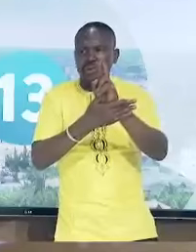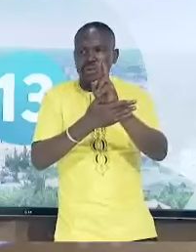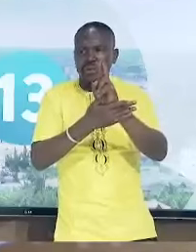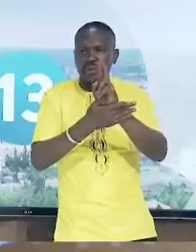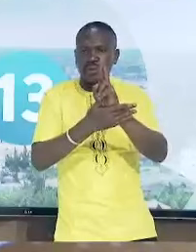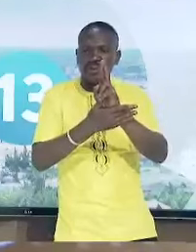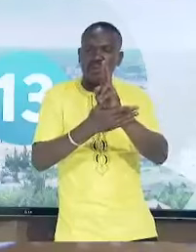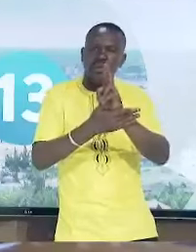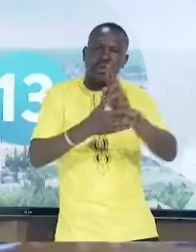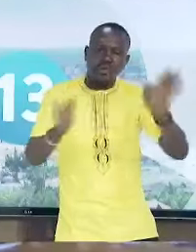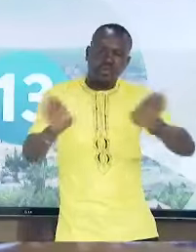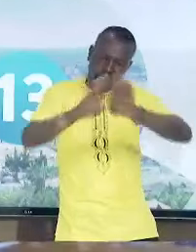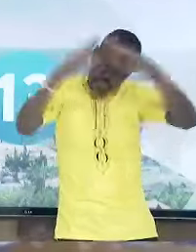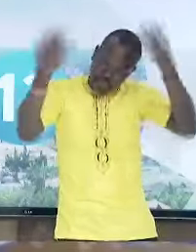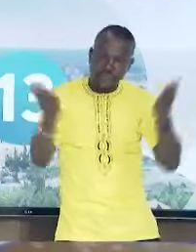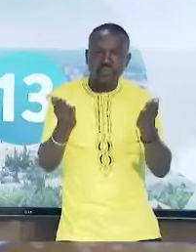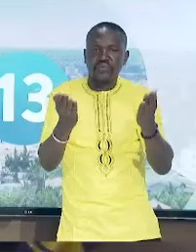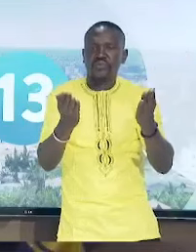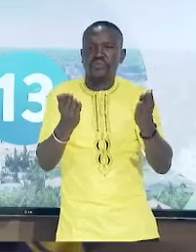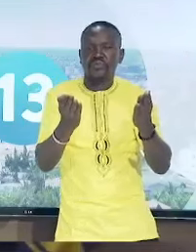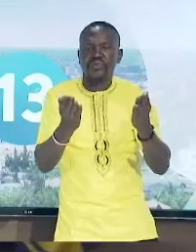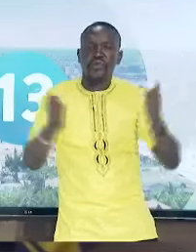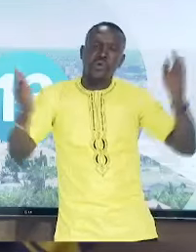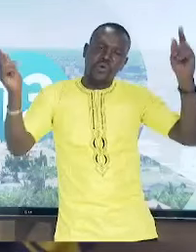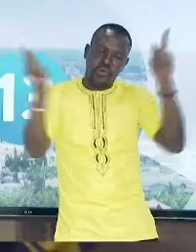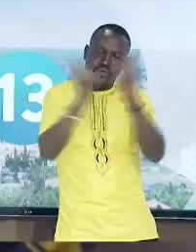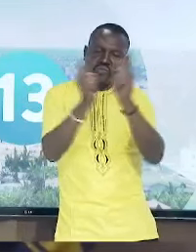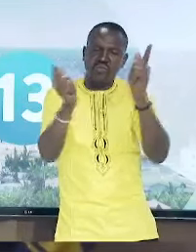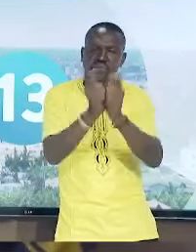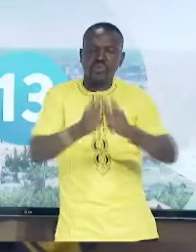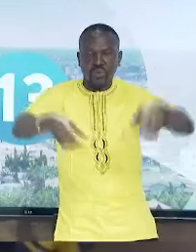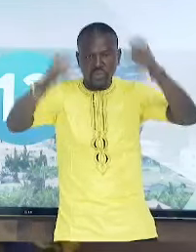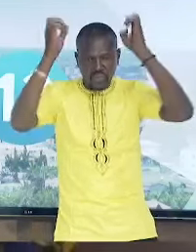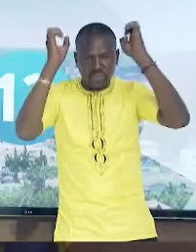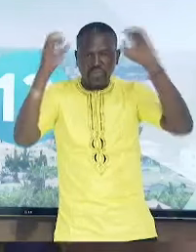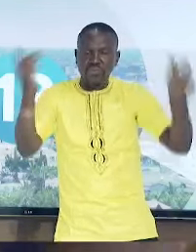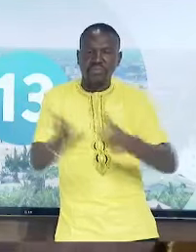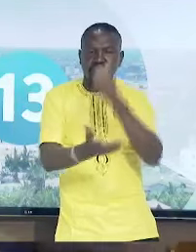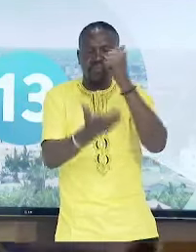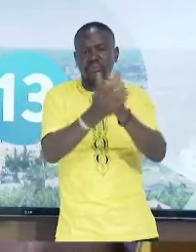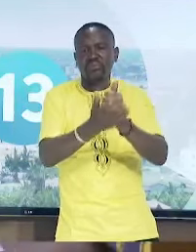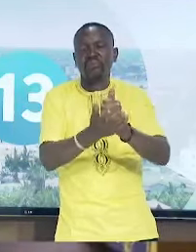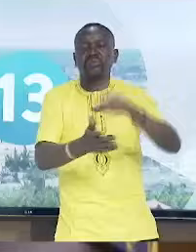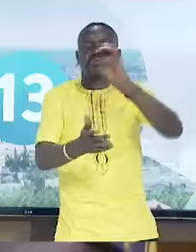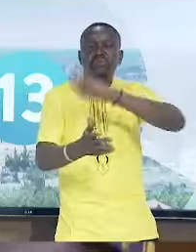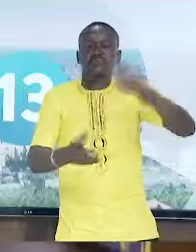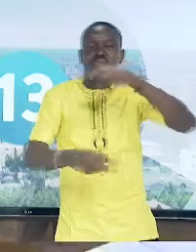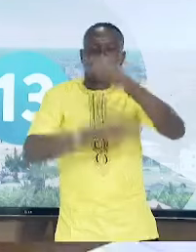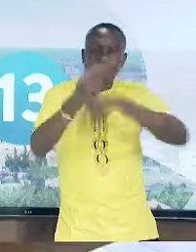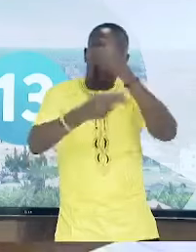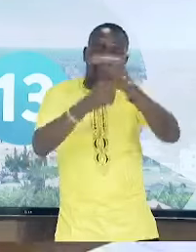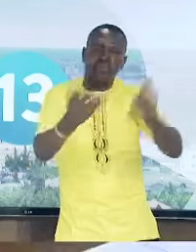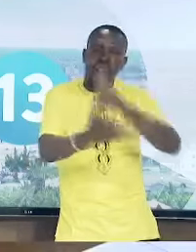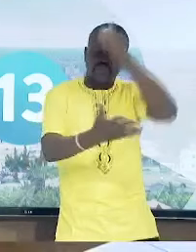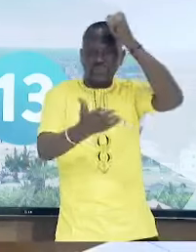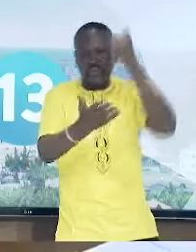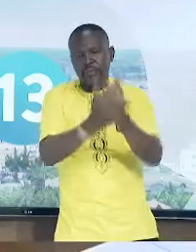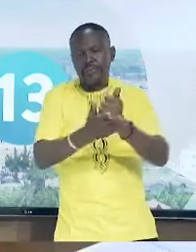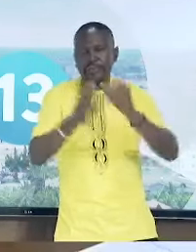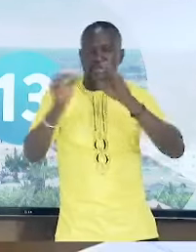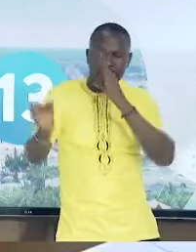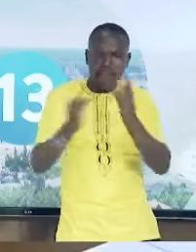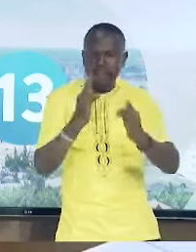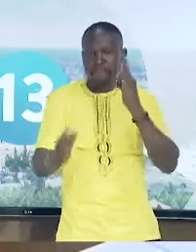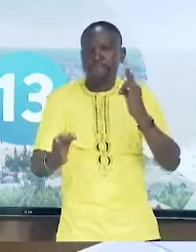Il est ainsi ouvert une session du comité pédagogique de l'ENAM, l'École nationale d'administration et de